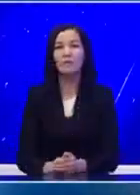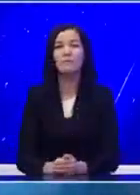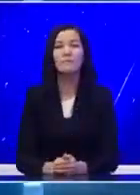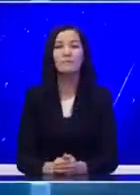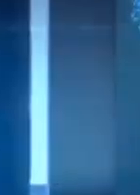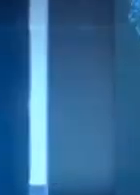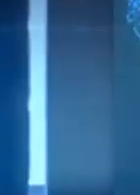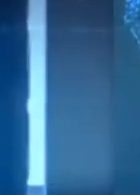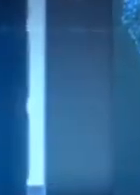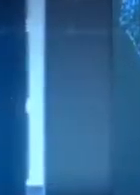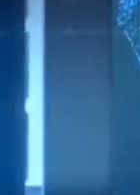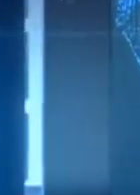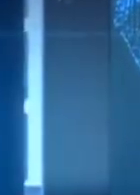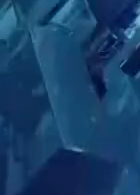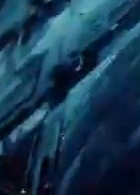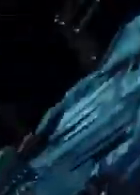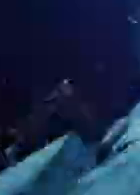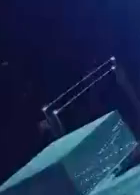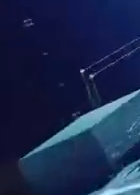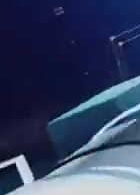телеканал ЖТСУ.